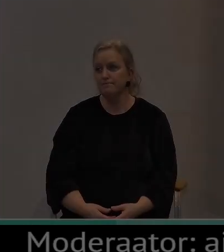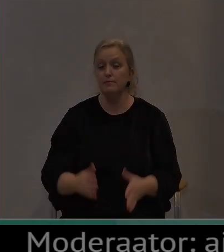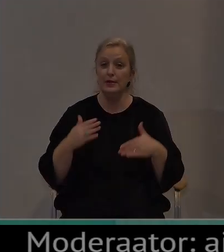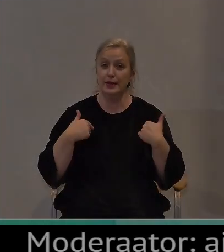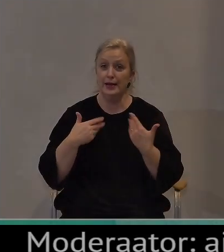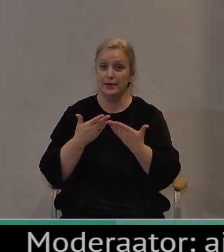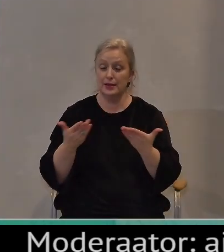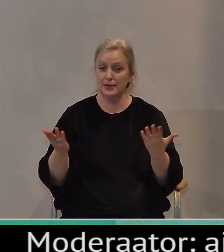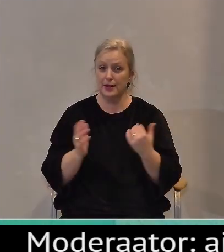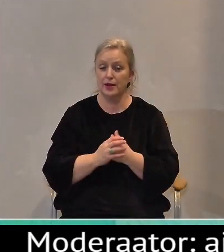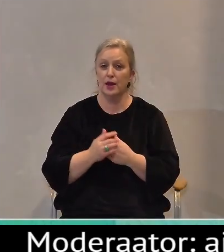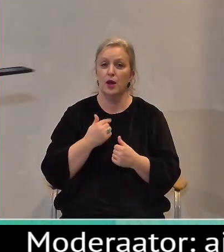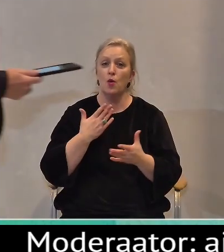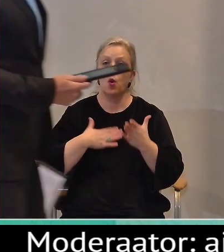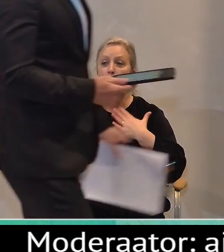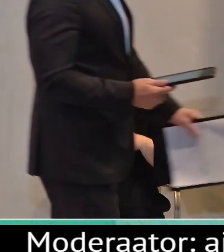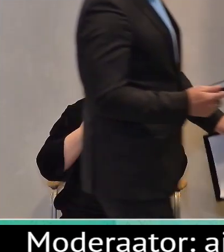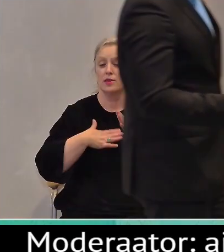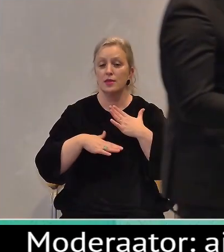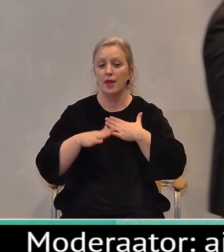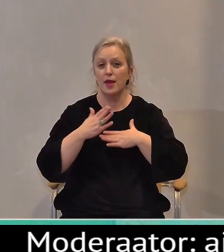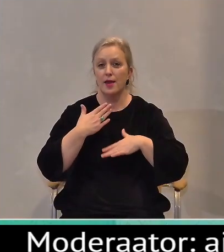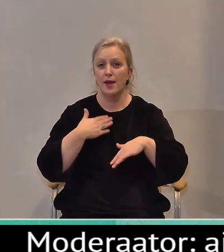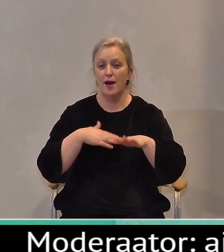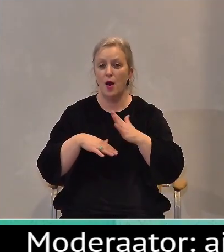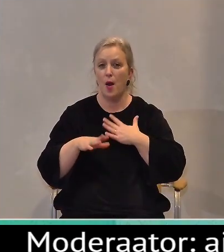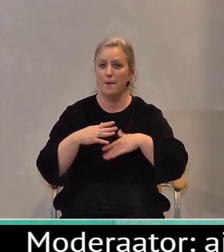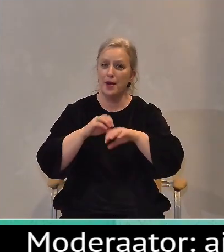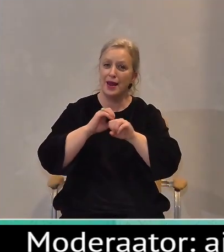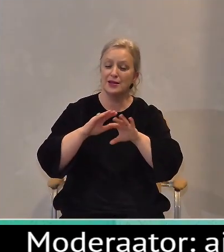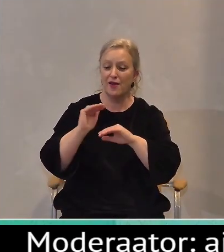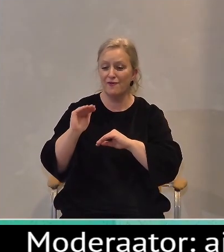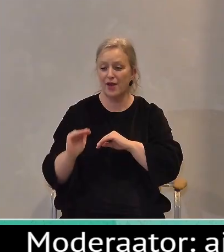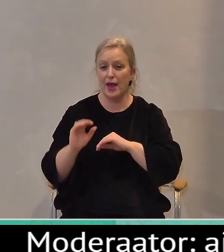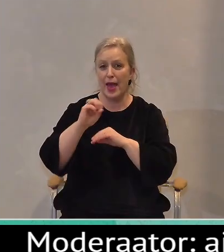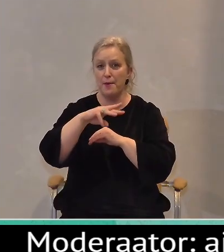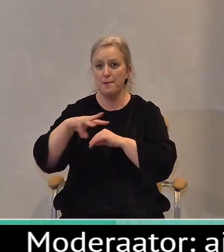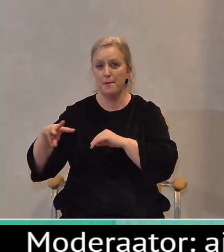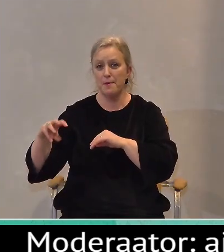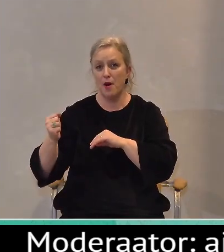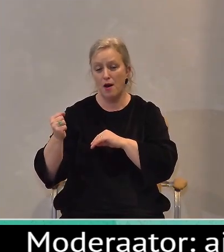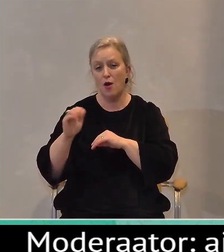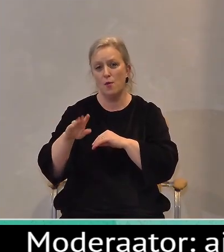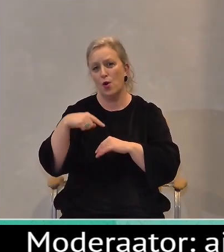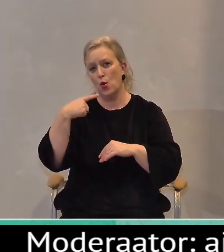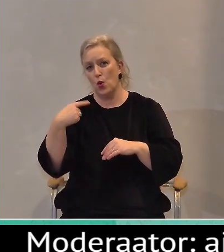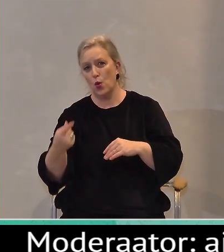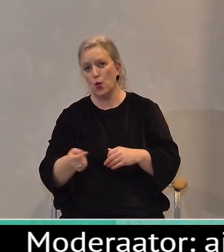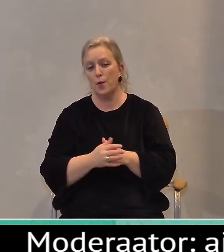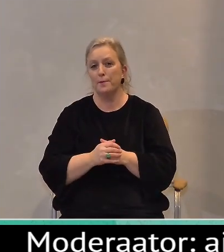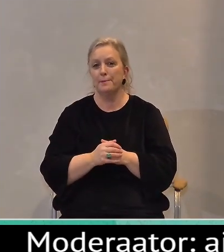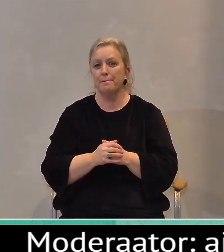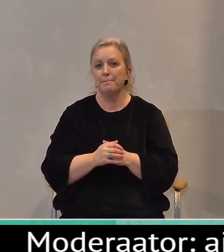Tere! Meil on väga hea meel doktor Tukega esitada väikese Emma lugu teile. Aga